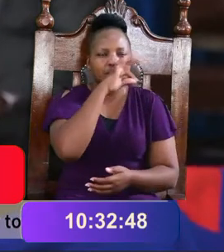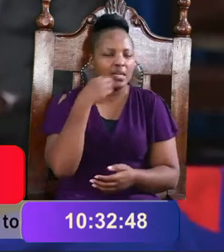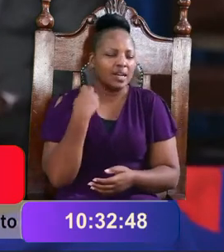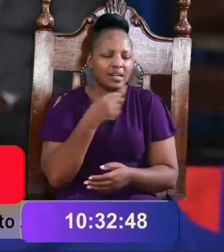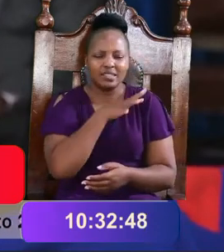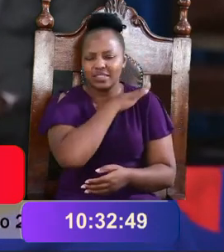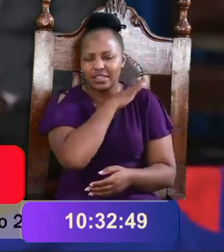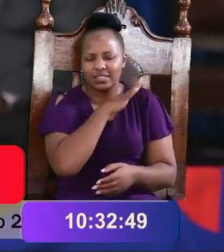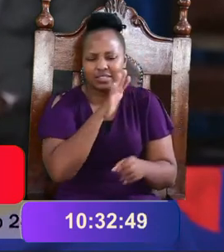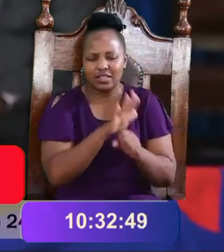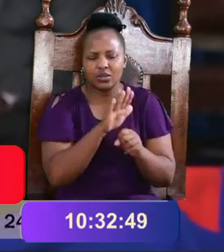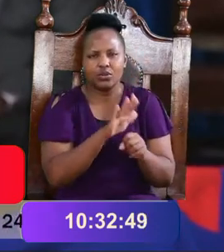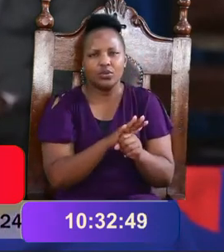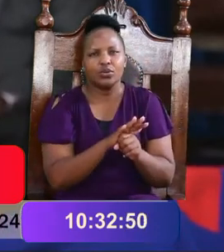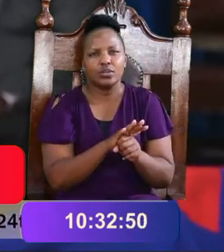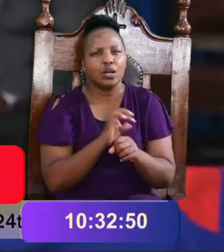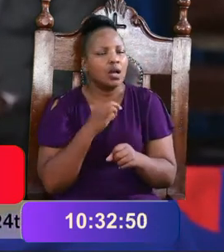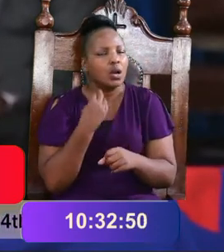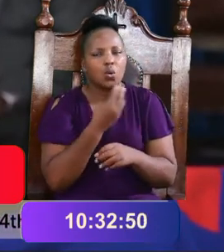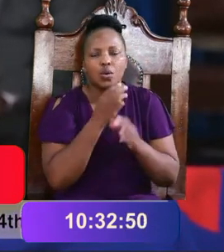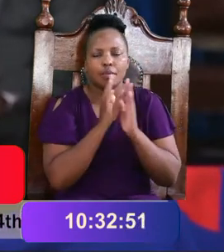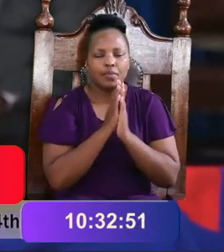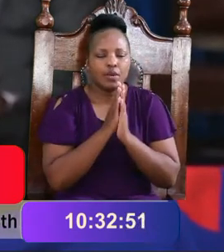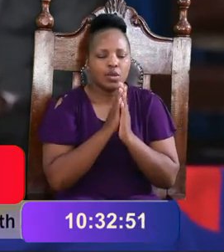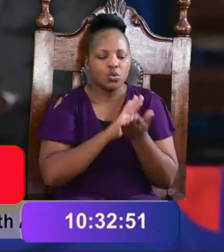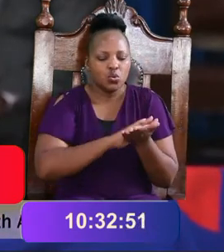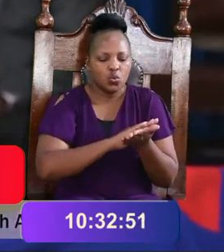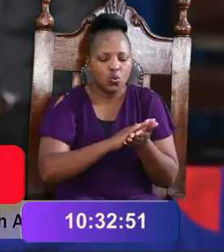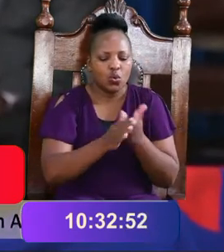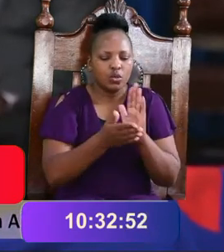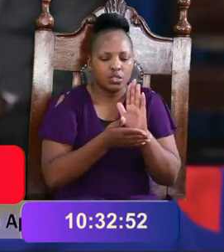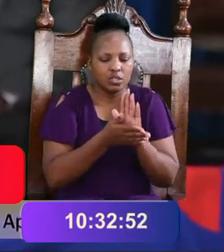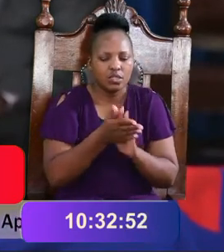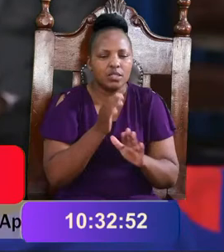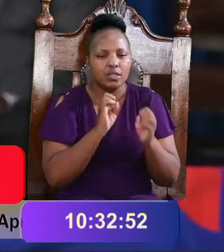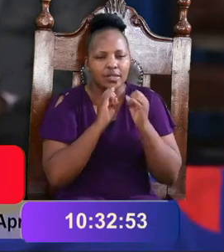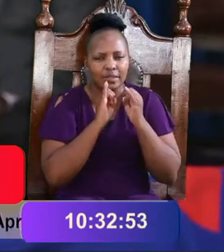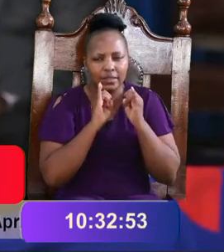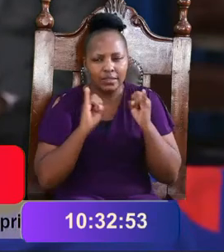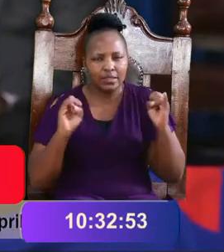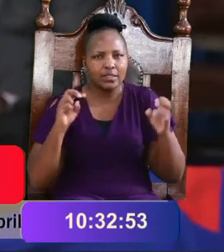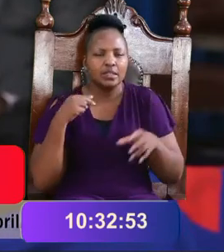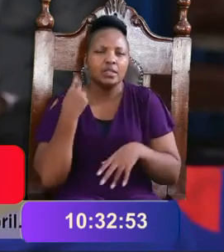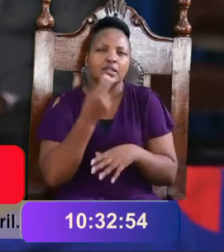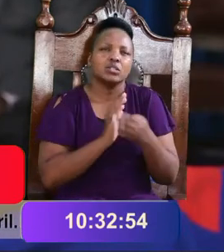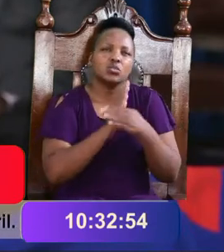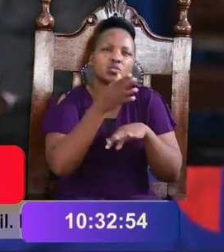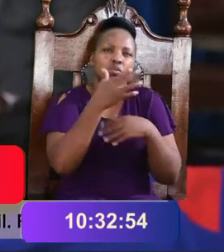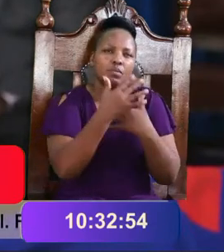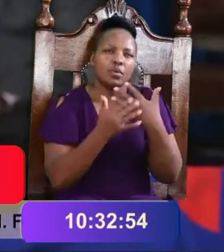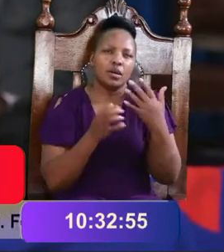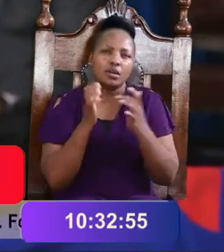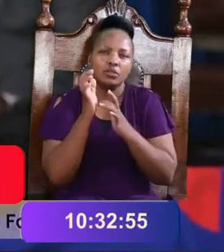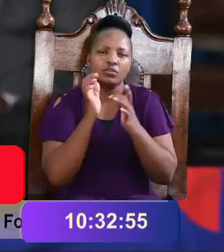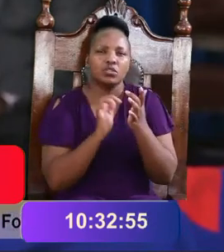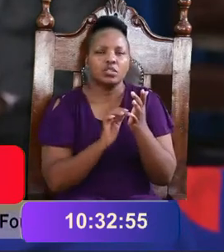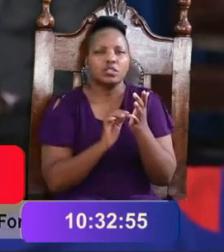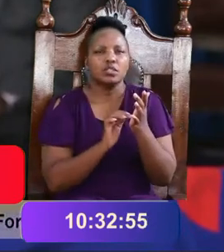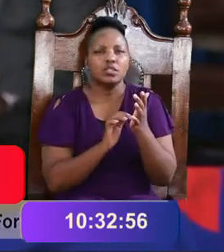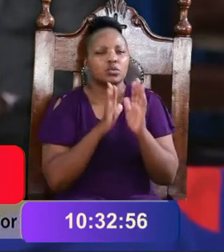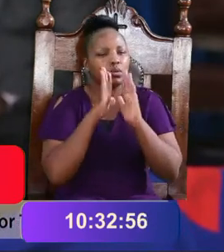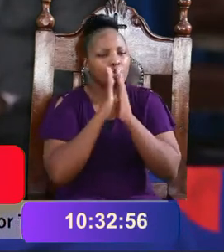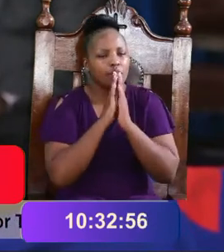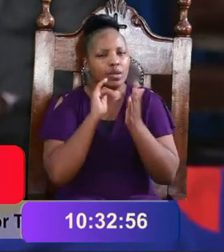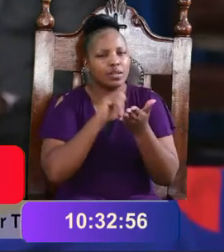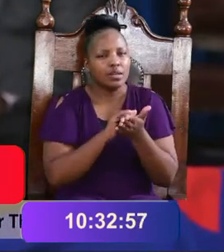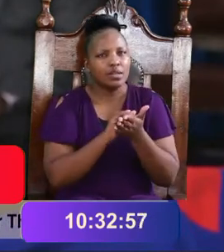mbele zako mfalme. Tuomba Bwana ukatuosha kila moja wetu hapa Bwana kupitia damu ya mwanao Yesu Kristo. Tukiomba